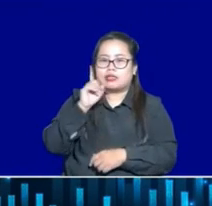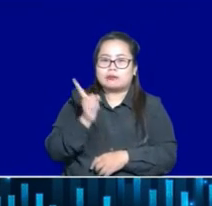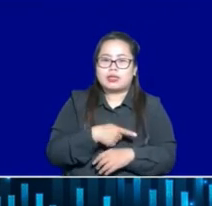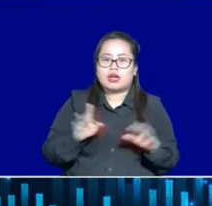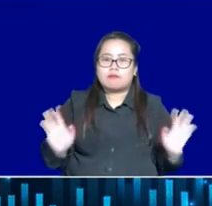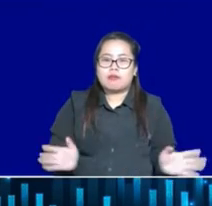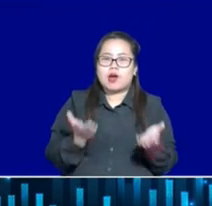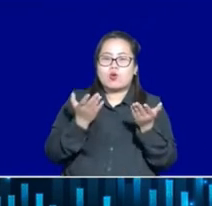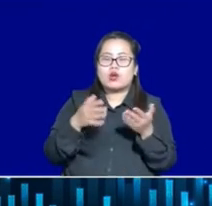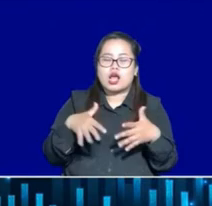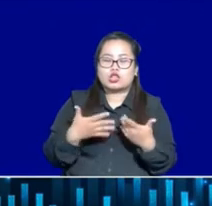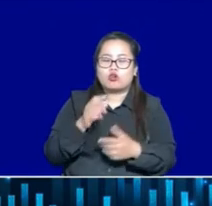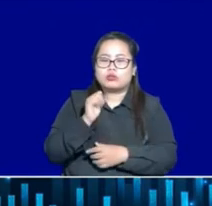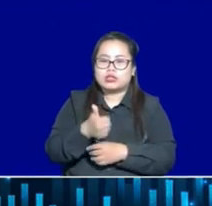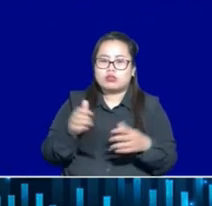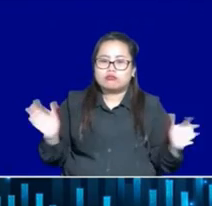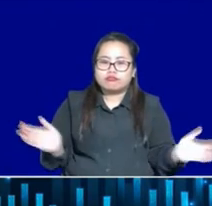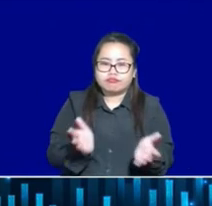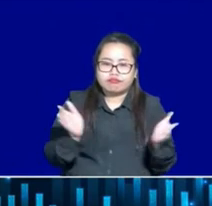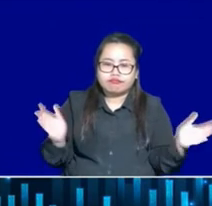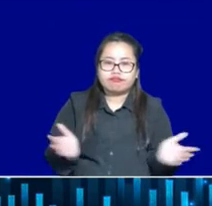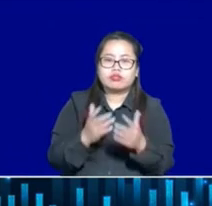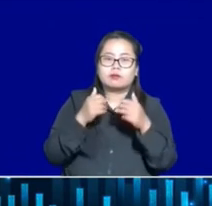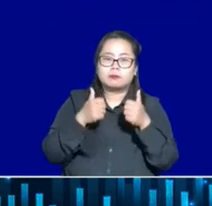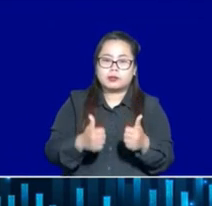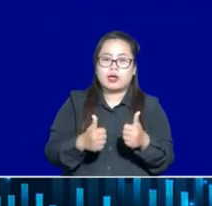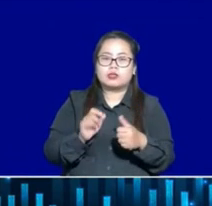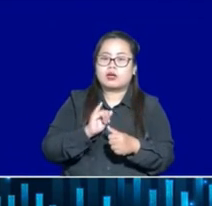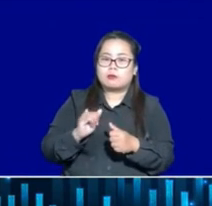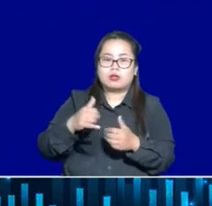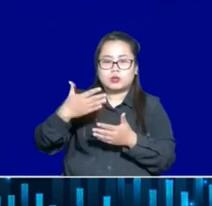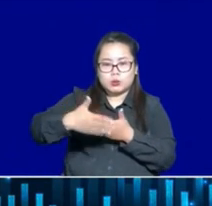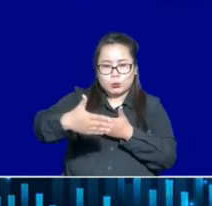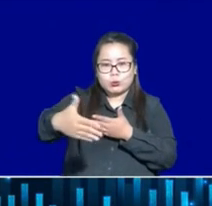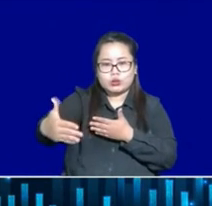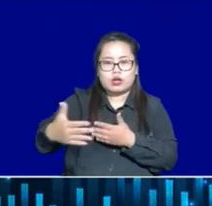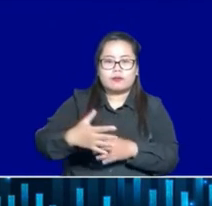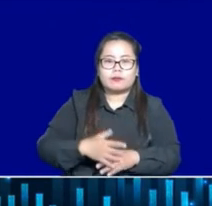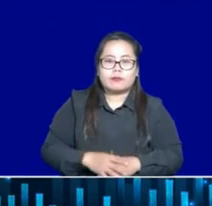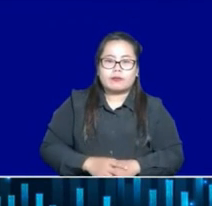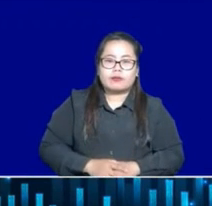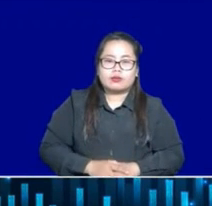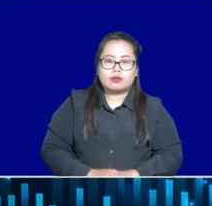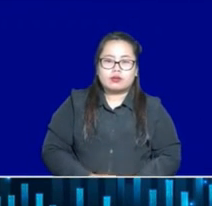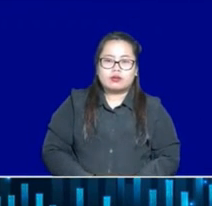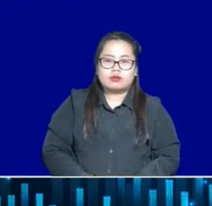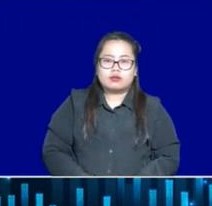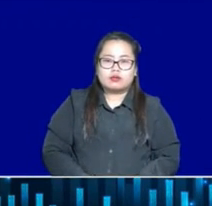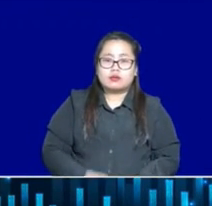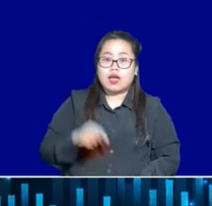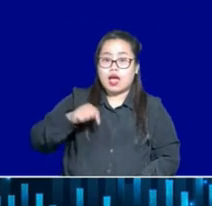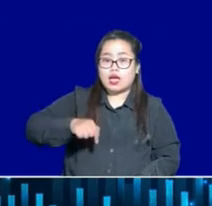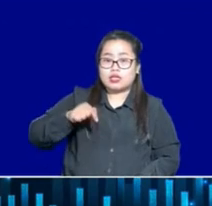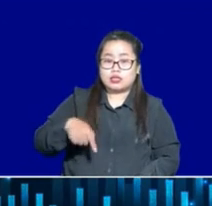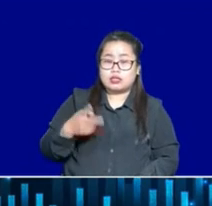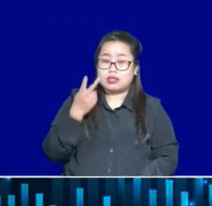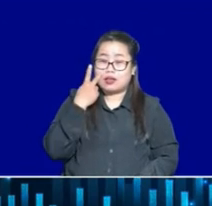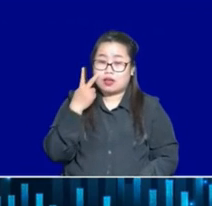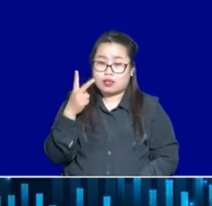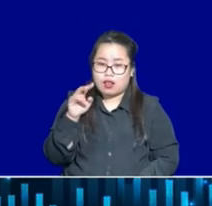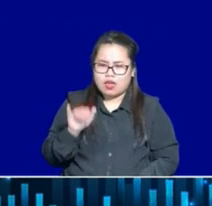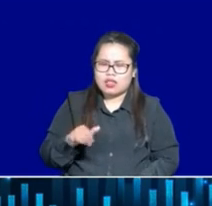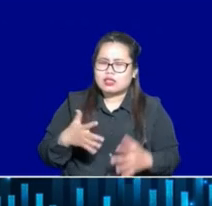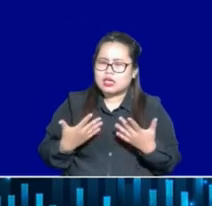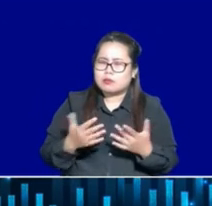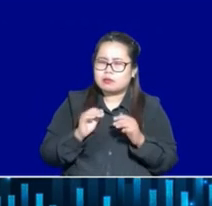pembangunan, untuk kesejahteraan, dan seterusnya. Dan hari ini kita akan lihat bagaimana kita